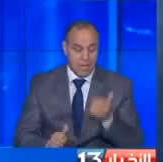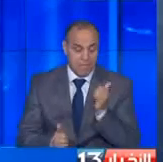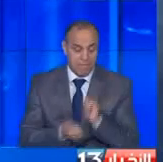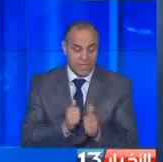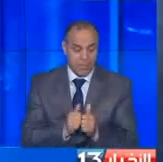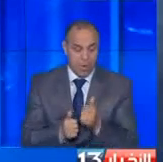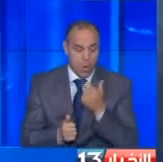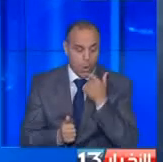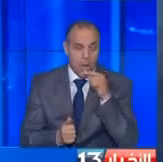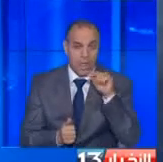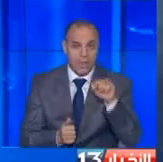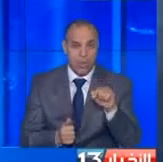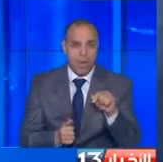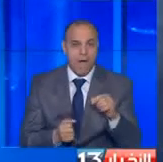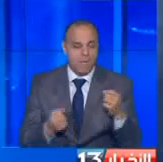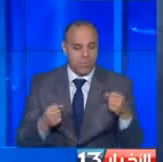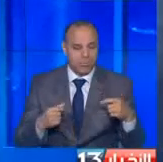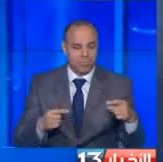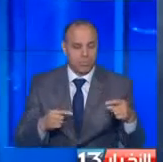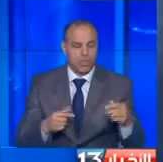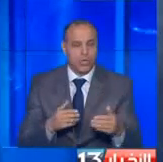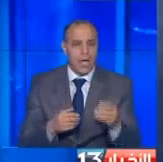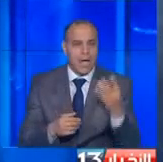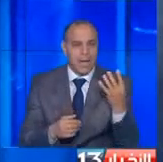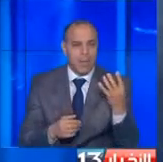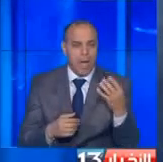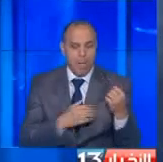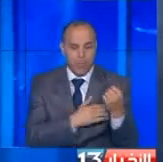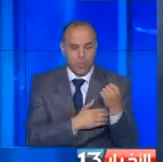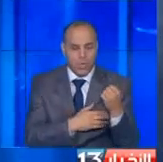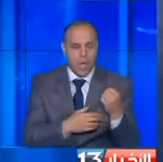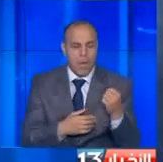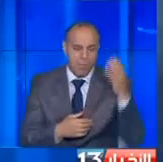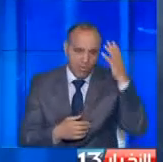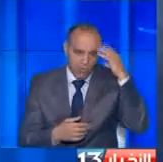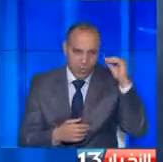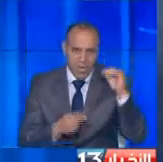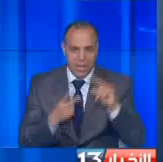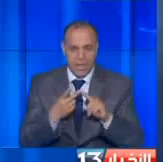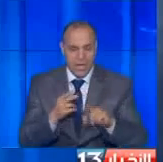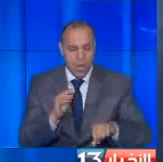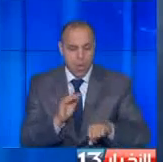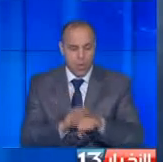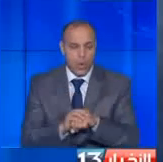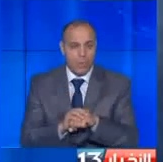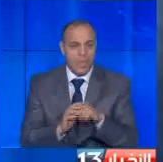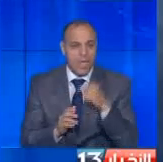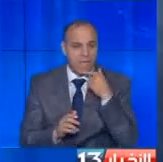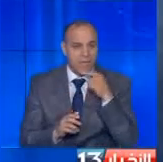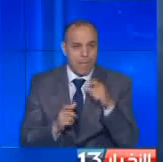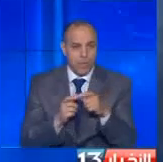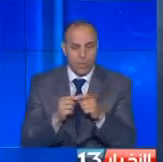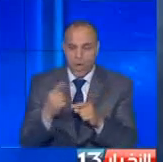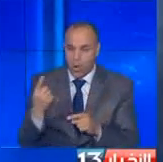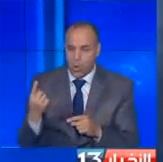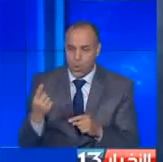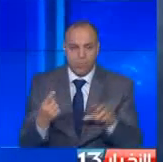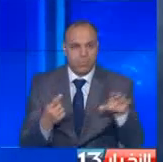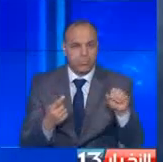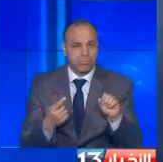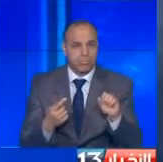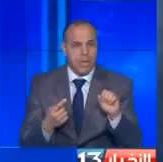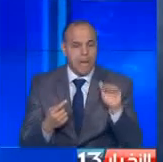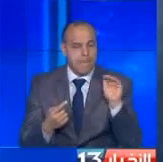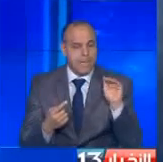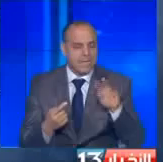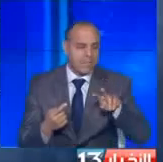في أخبار الرياضة، تدور اليوم منافسات الجولة 4 من بطولة الرابطة المحترفة 2 لكرة القدم. ففي المجموعة الأولى يستضيف